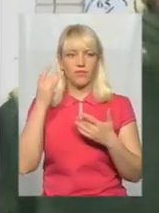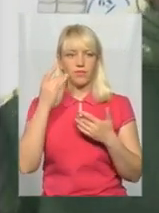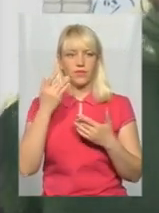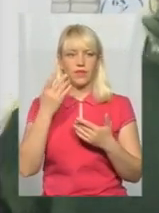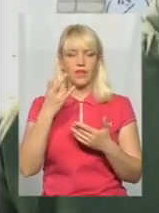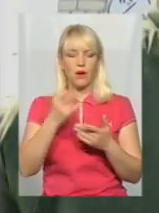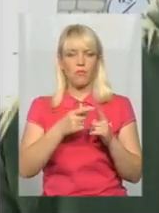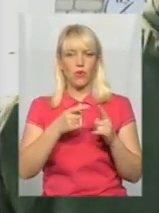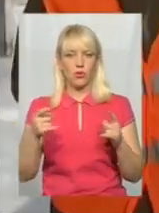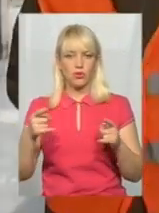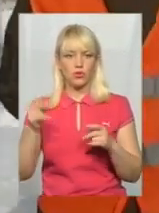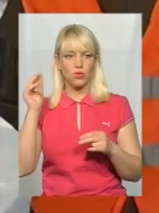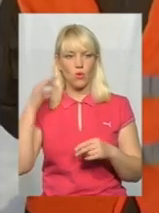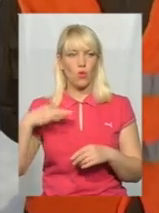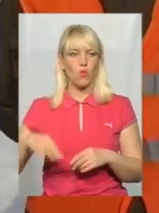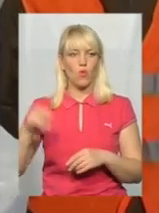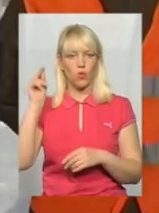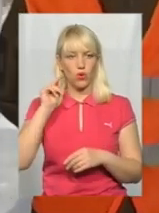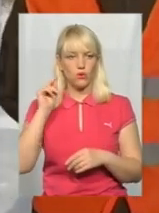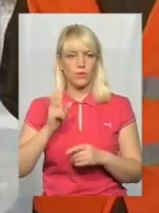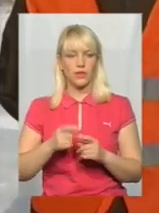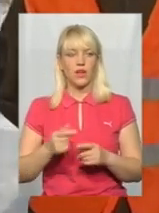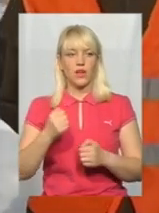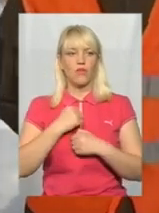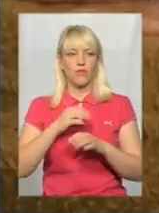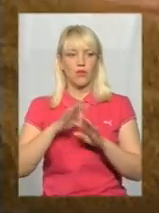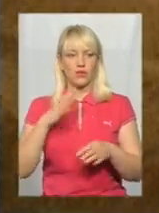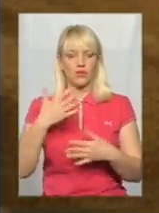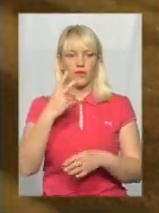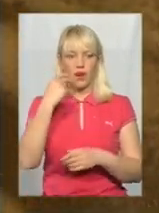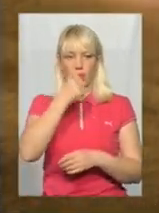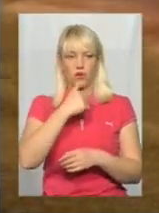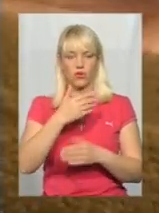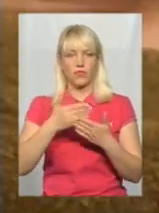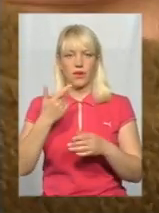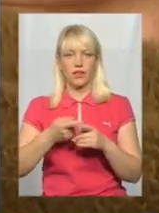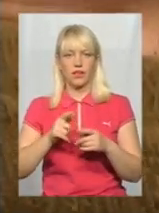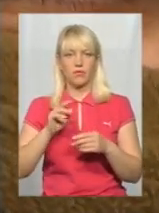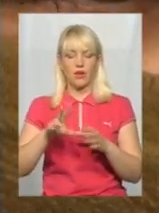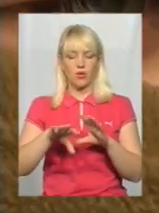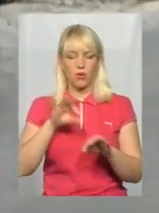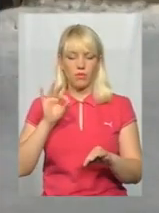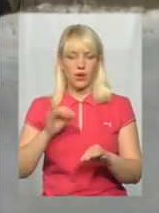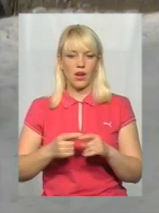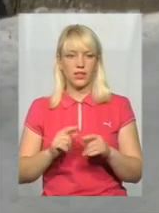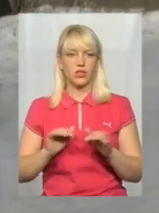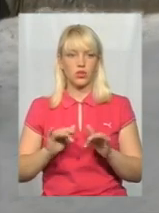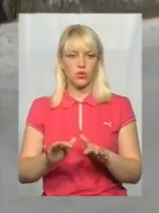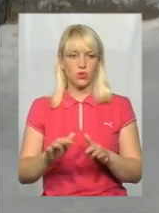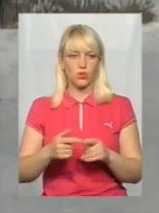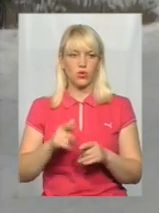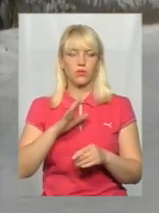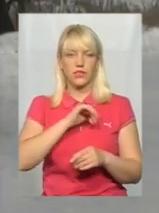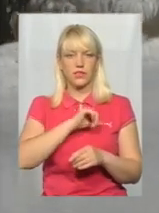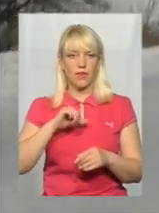на протязі курсу. У Збройних силах України Віталій два роки. Перед тим, як обрати службу у силах спеціальних операцій, добровольцем уював на